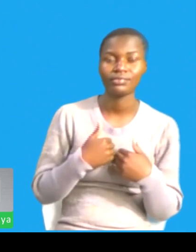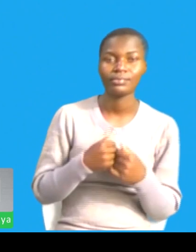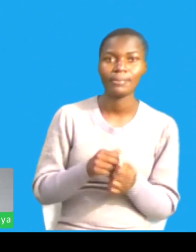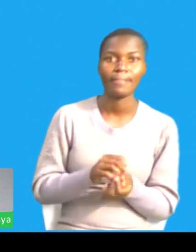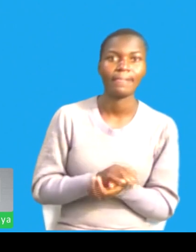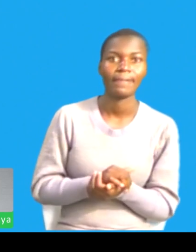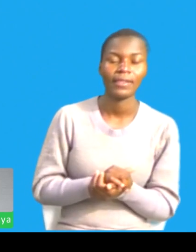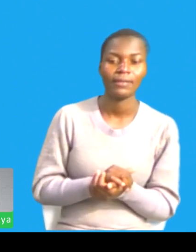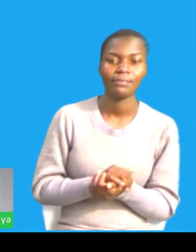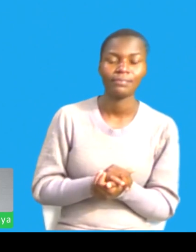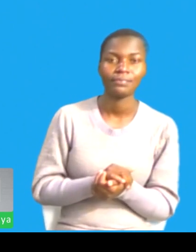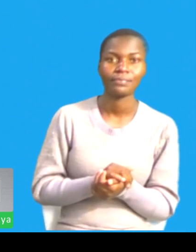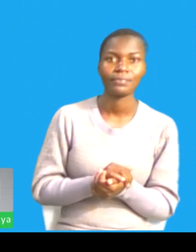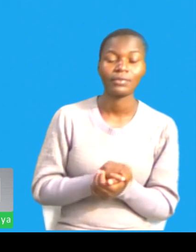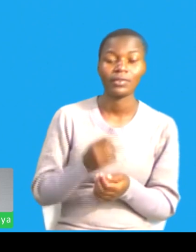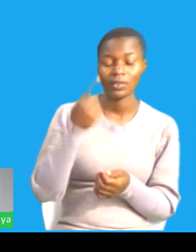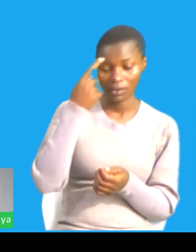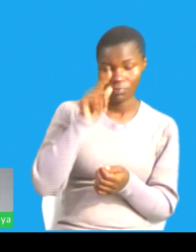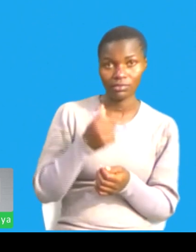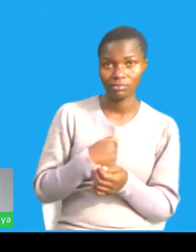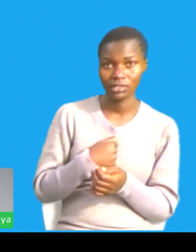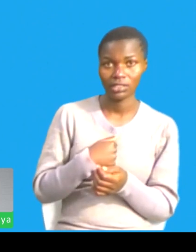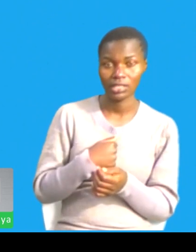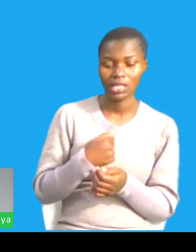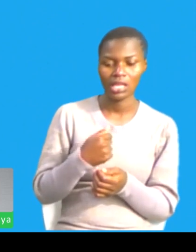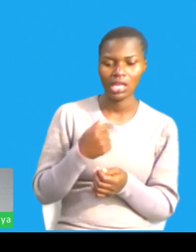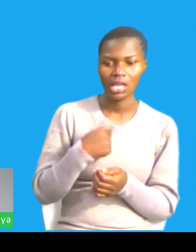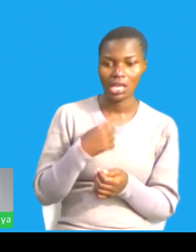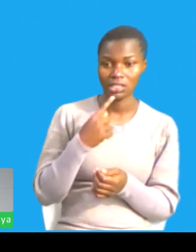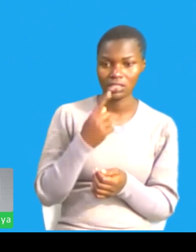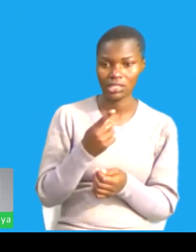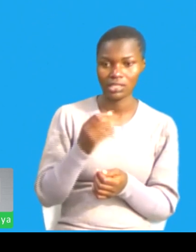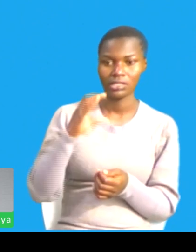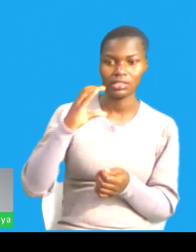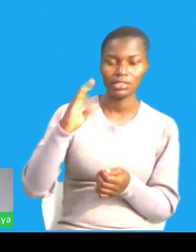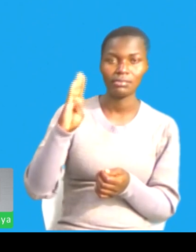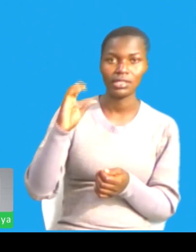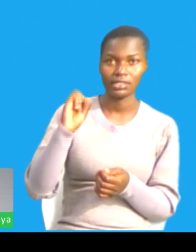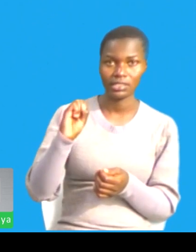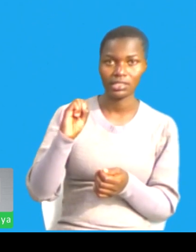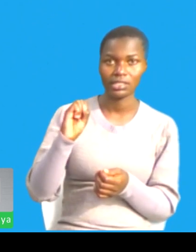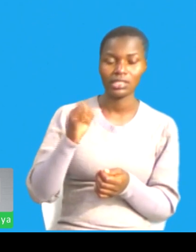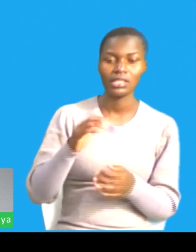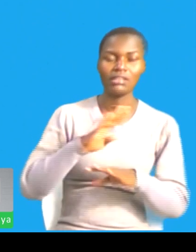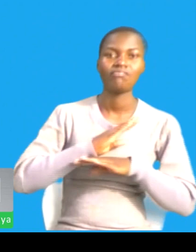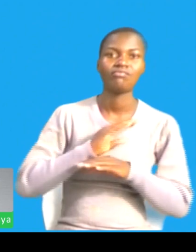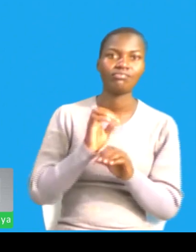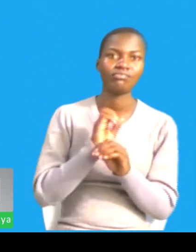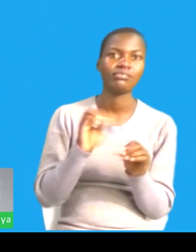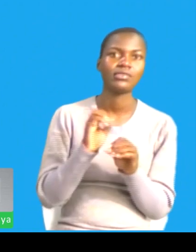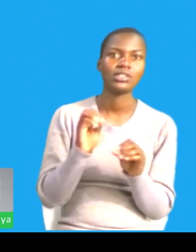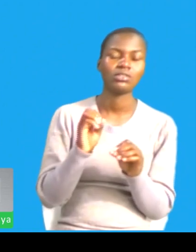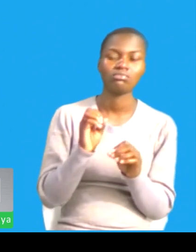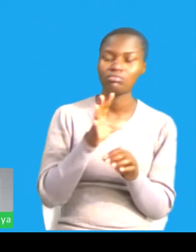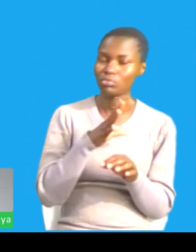kumbe iko na umuhimu. And for me, I even say that CBC is not even enough. We should even go to what is called